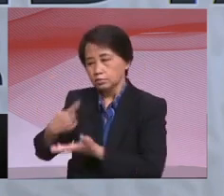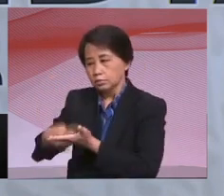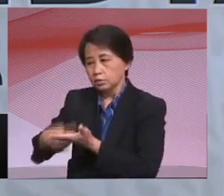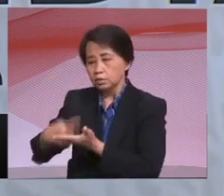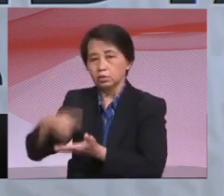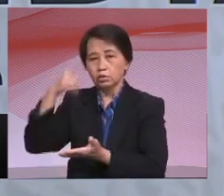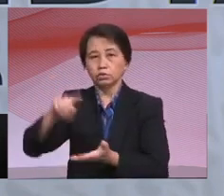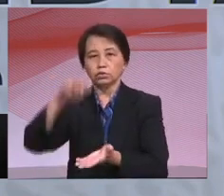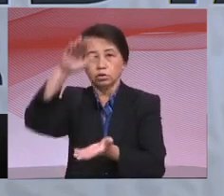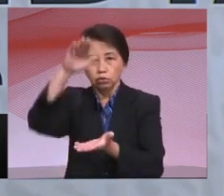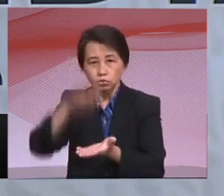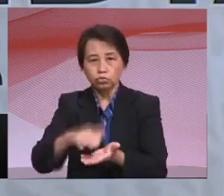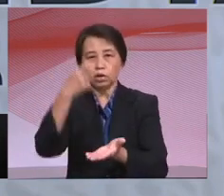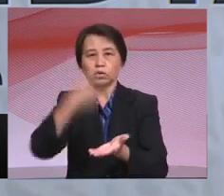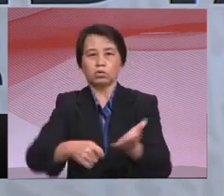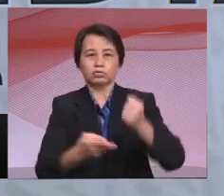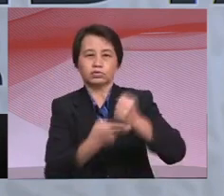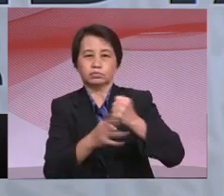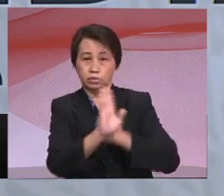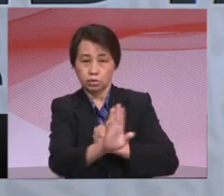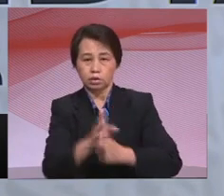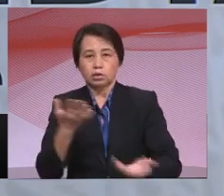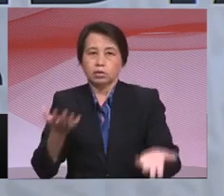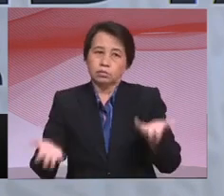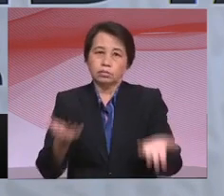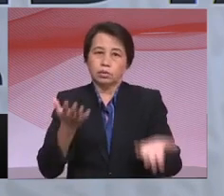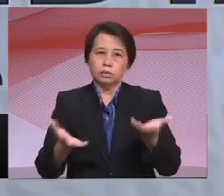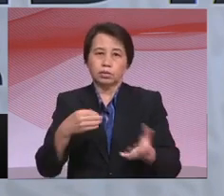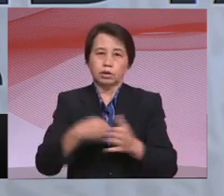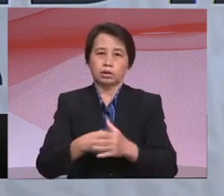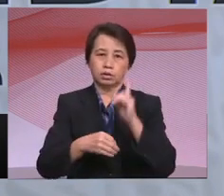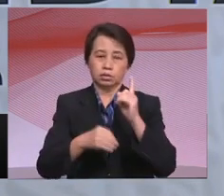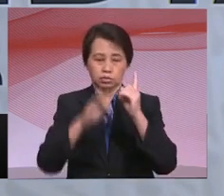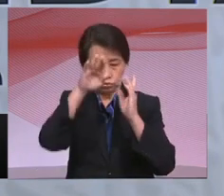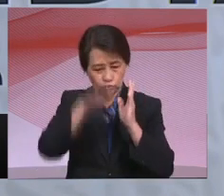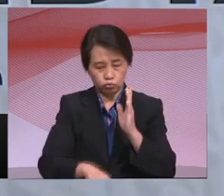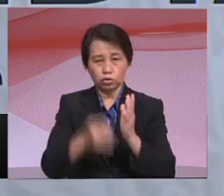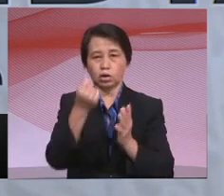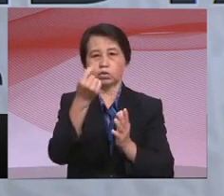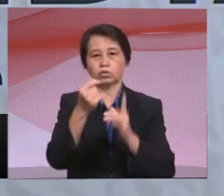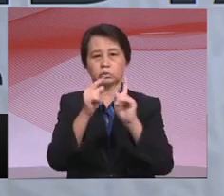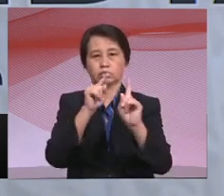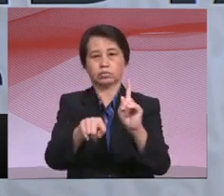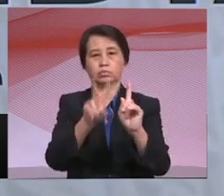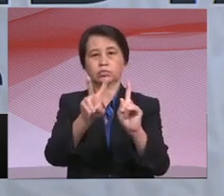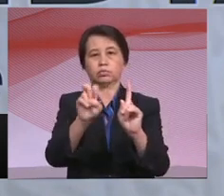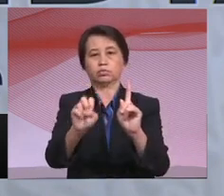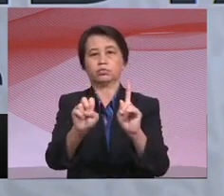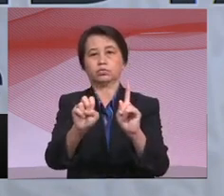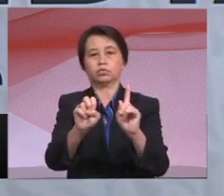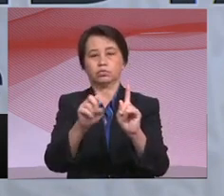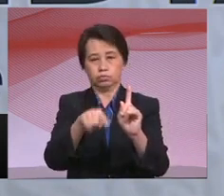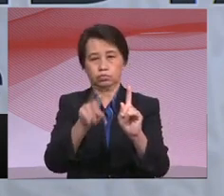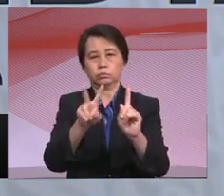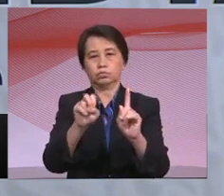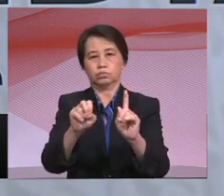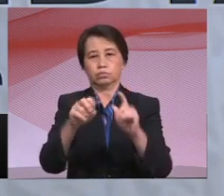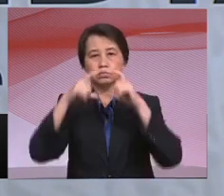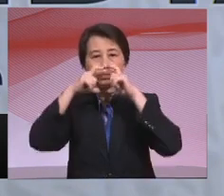cuba kurangkan kos, iaitu sekarang ni mungkin dalam RM1.20 sen satu. Jadi kita